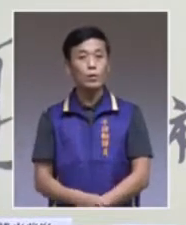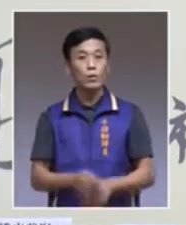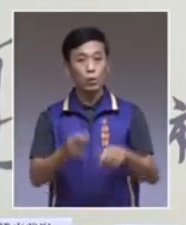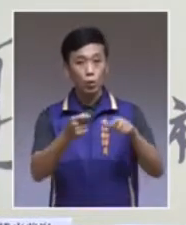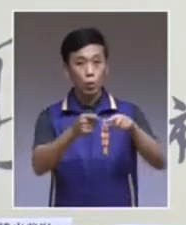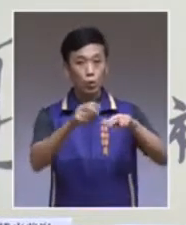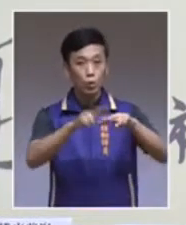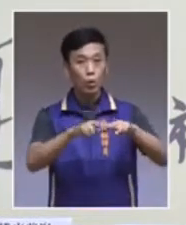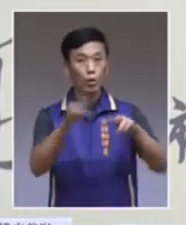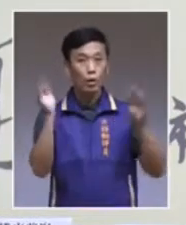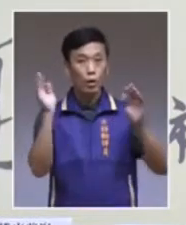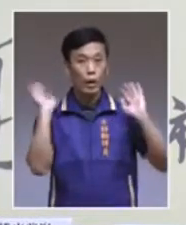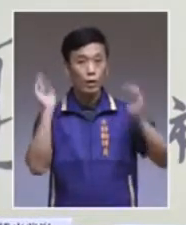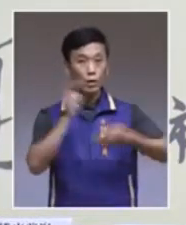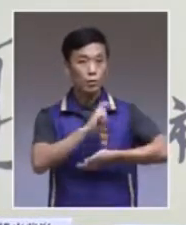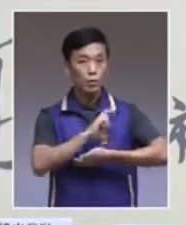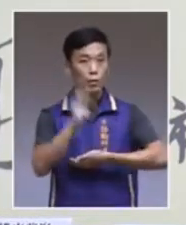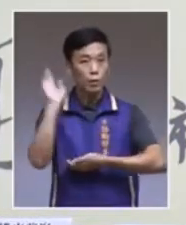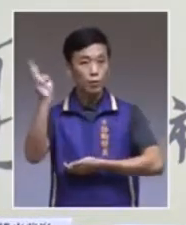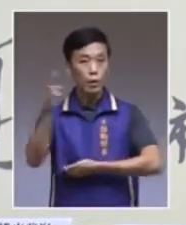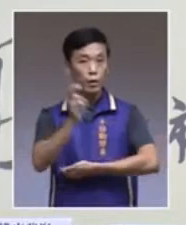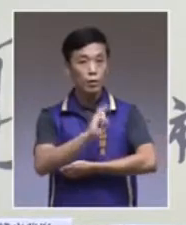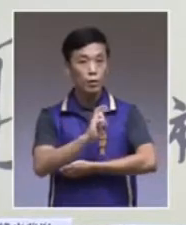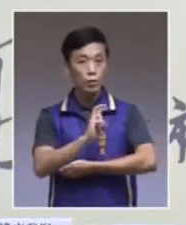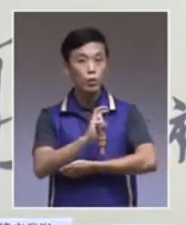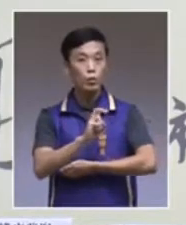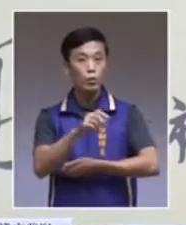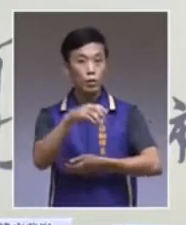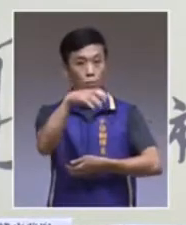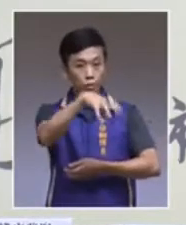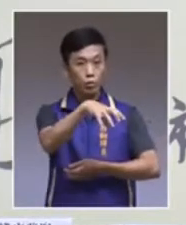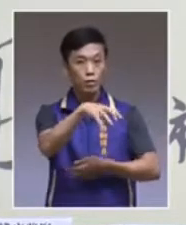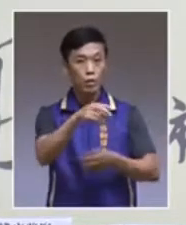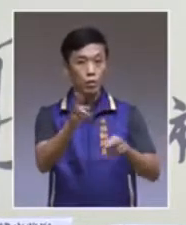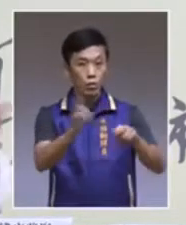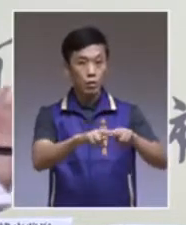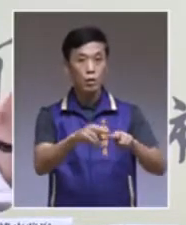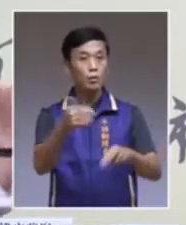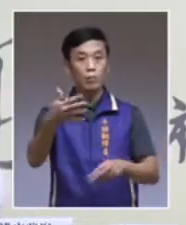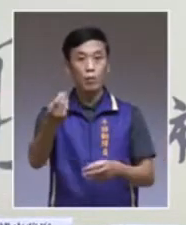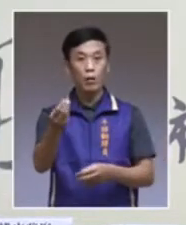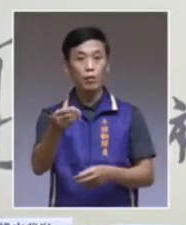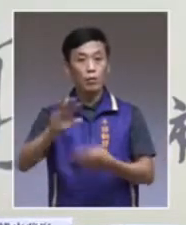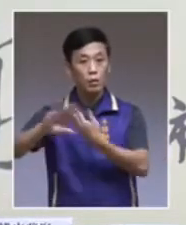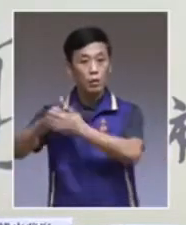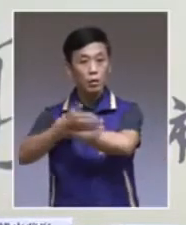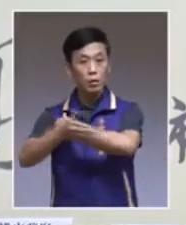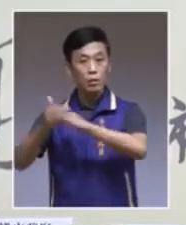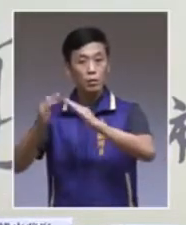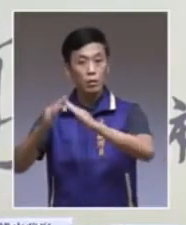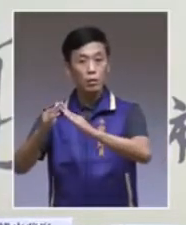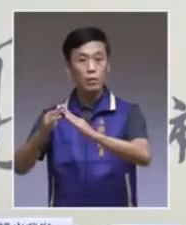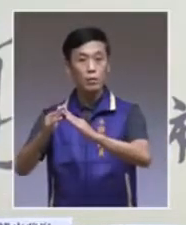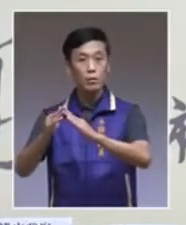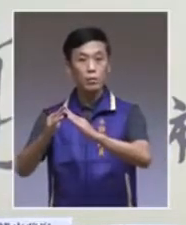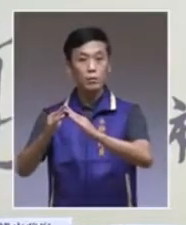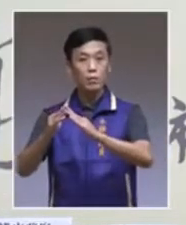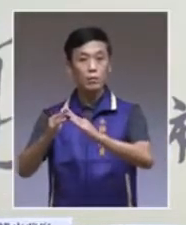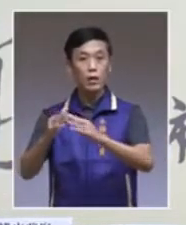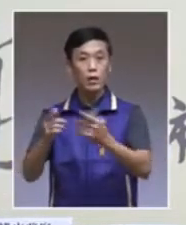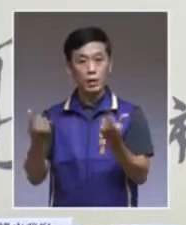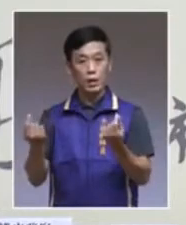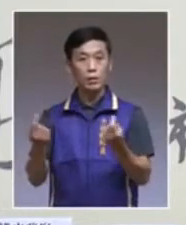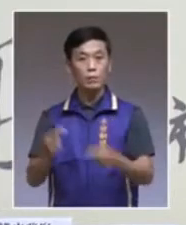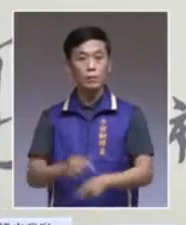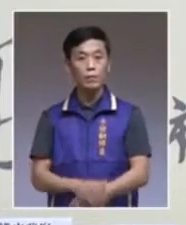共托婴的这个服务，这个我们并没有停止啊。那我想在其他的县市也都是同样